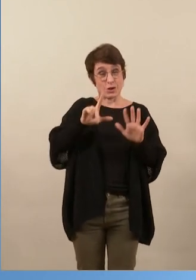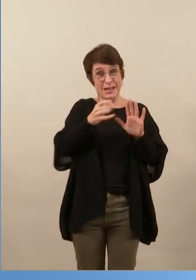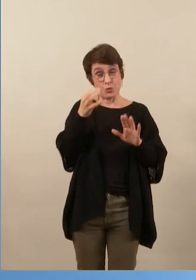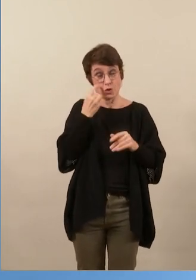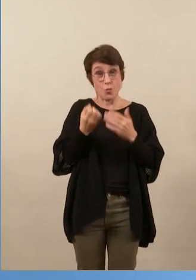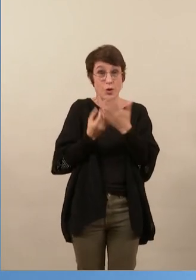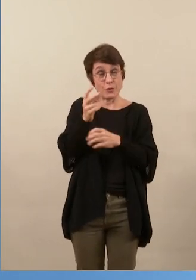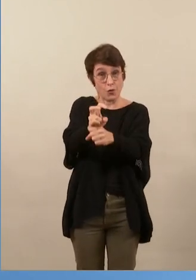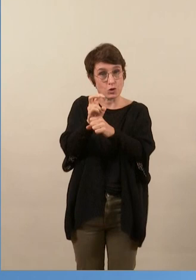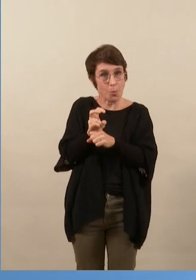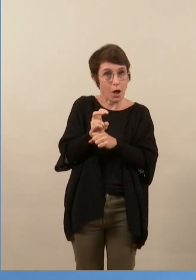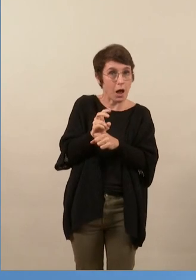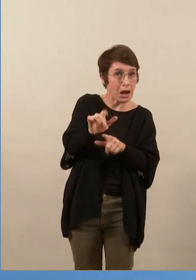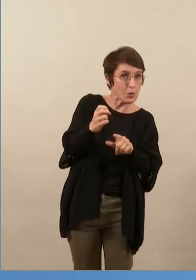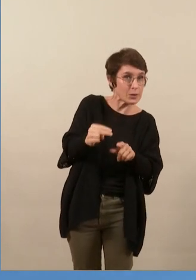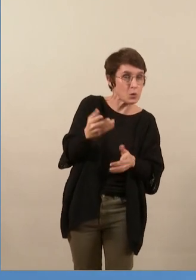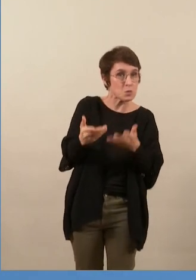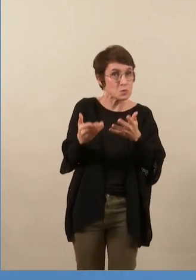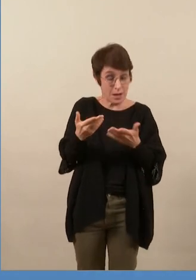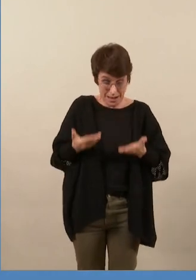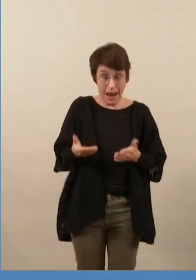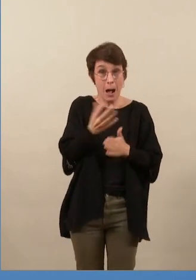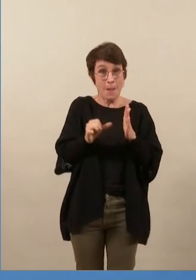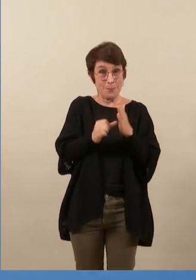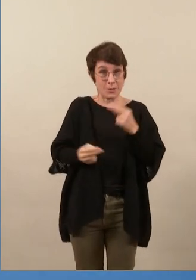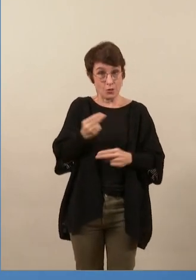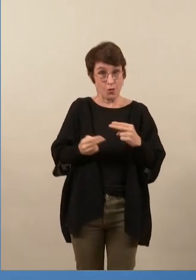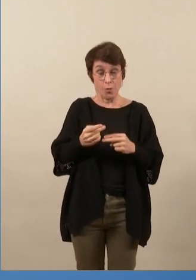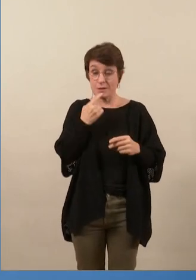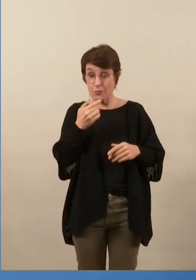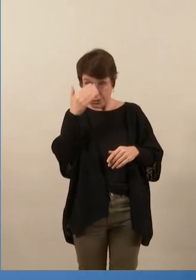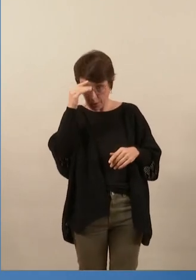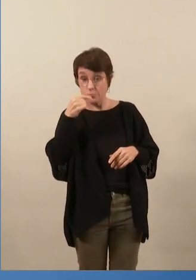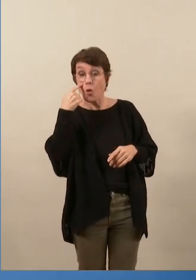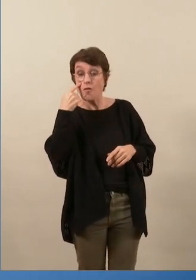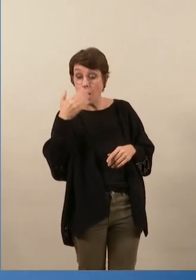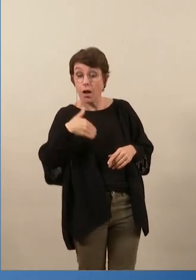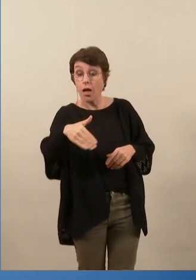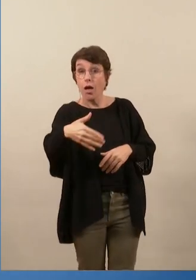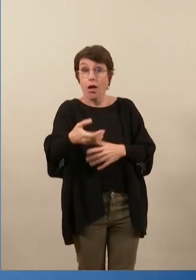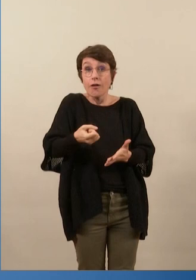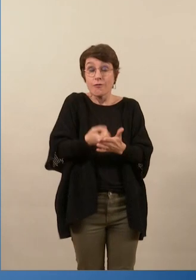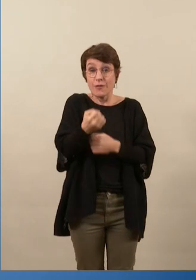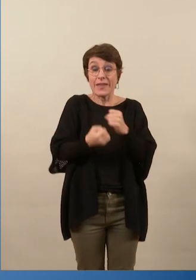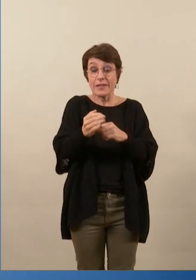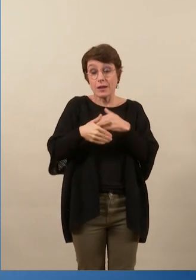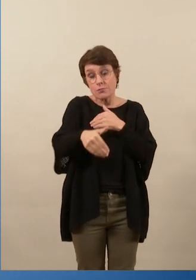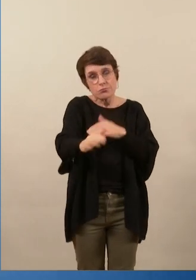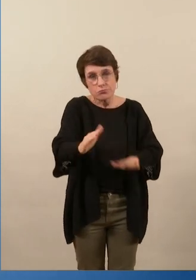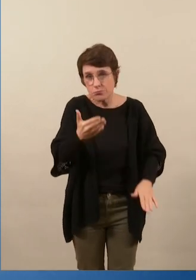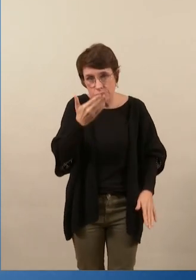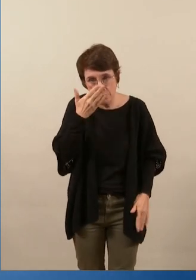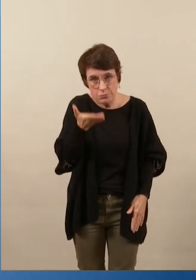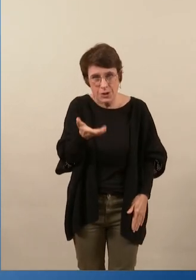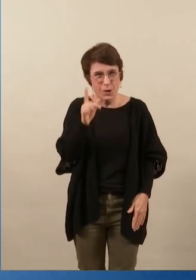car on pourrait légitimement se demander puisque nous sommes mi-novembre et que nous avons donc une vision assez fine de ce que sera l'atterrissage en fin d'année pourquoi